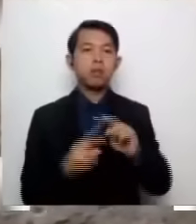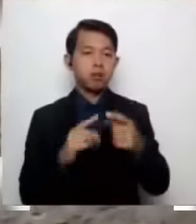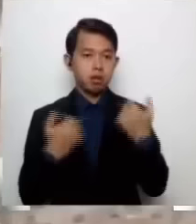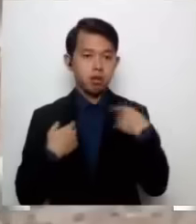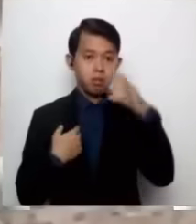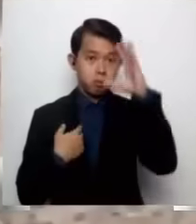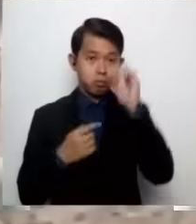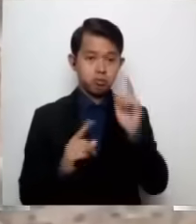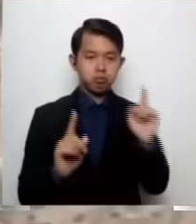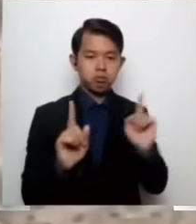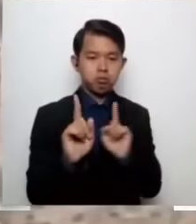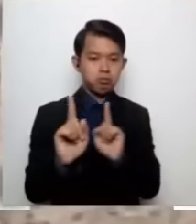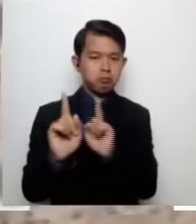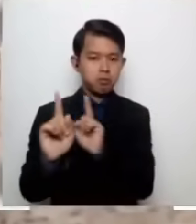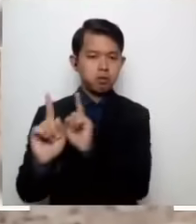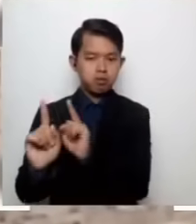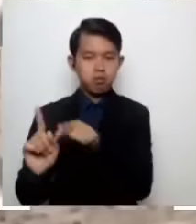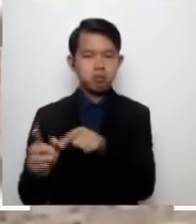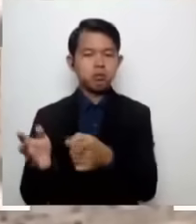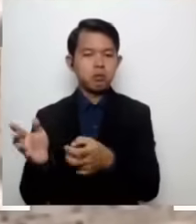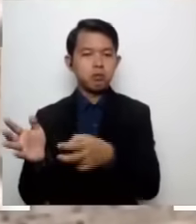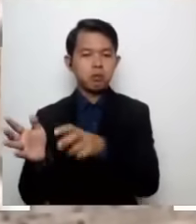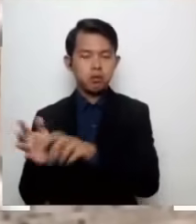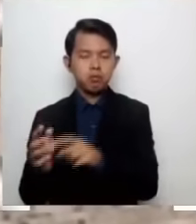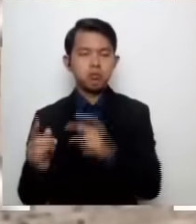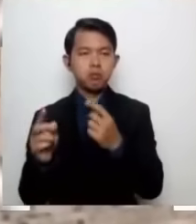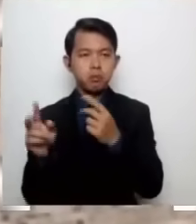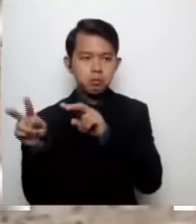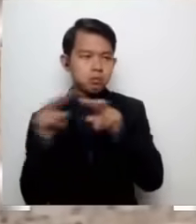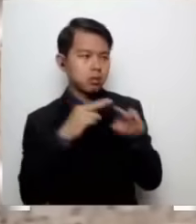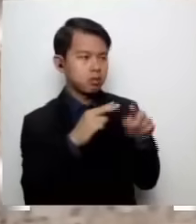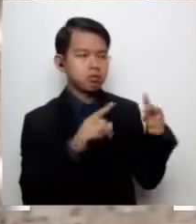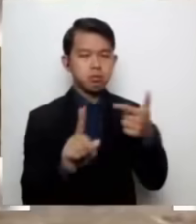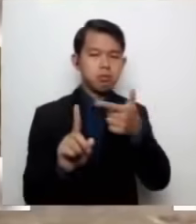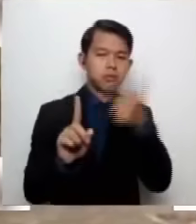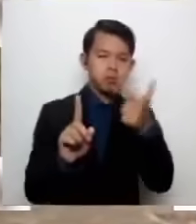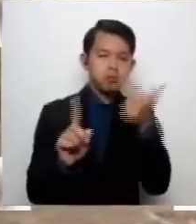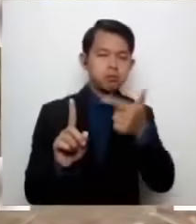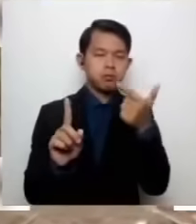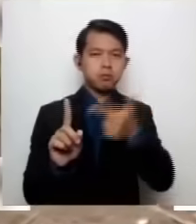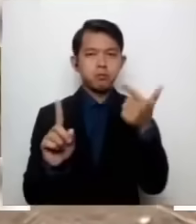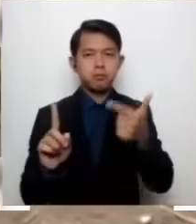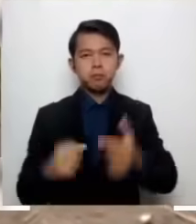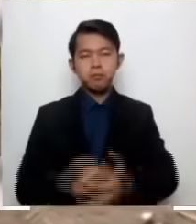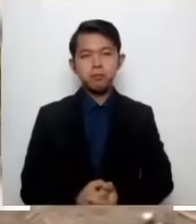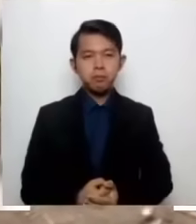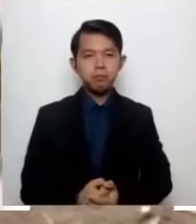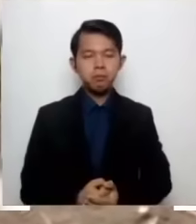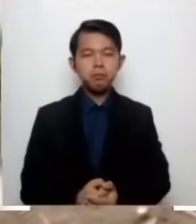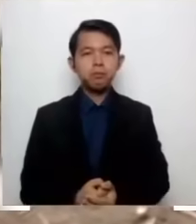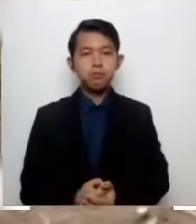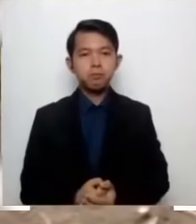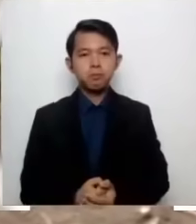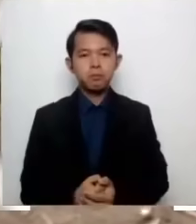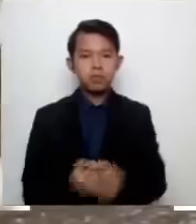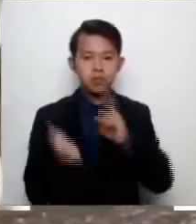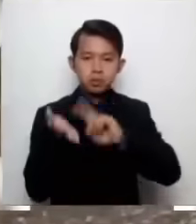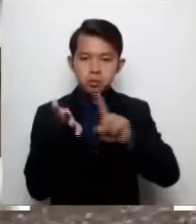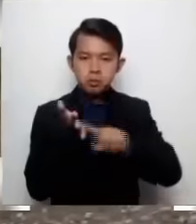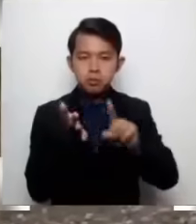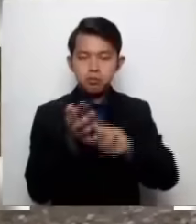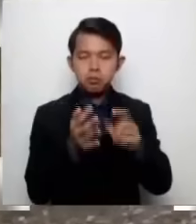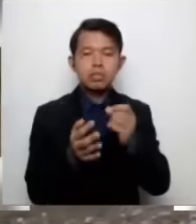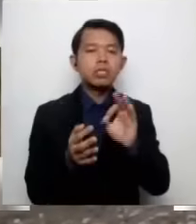sasakyan pagtalikod ng biktima saka siya pinagbabaril Inaalam pa kung may kaugnayan ito sa eleksyon